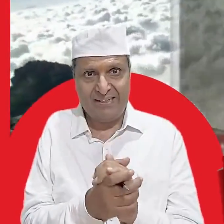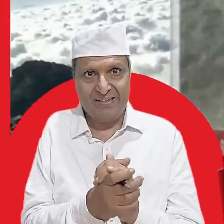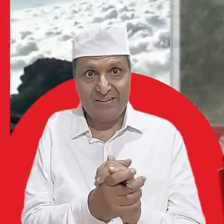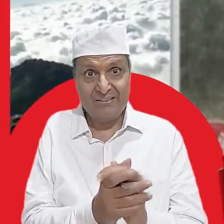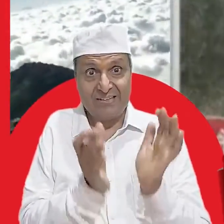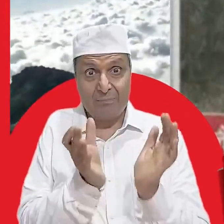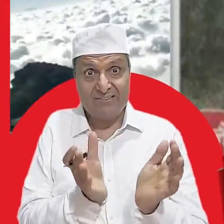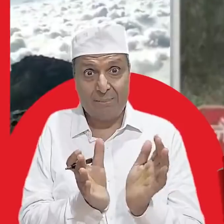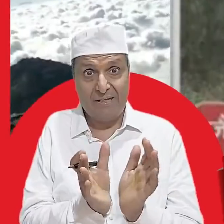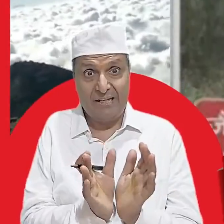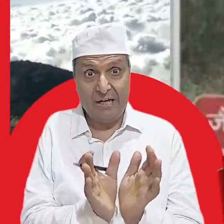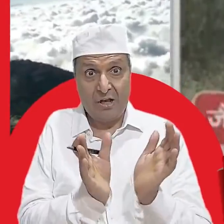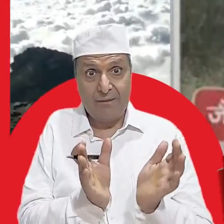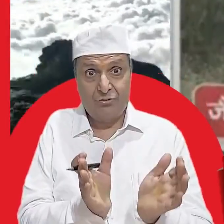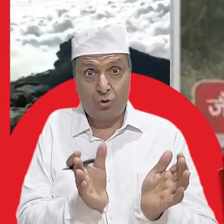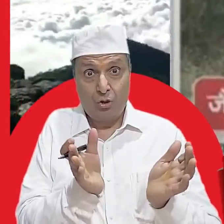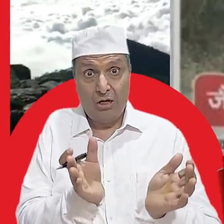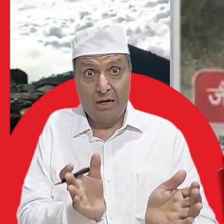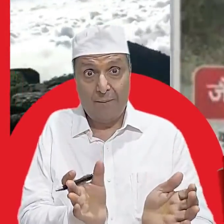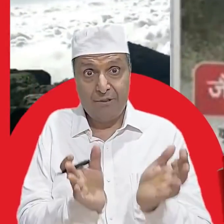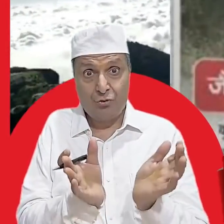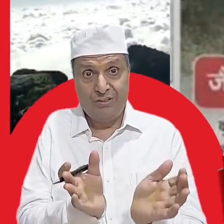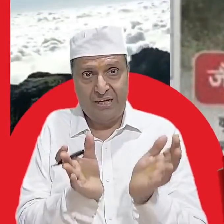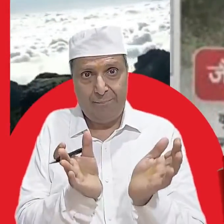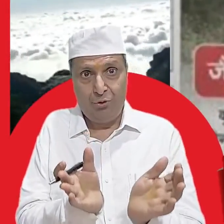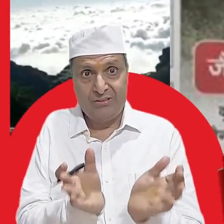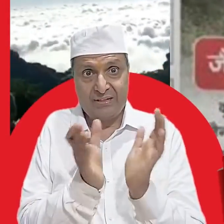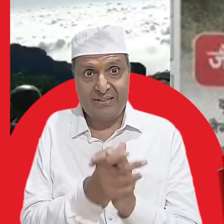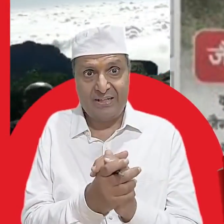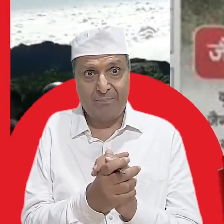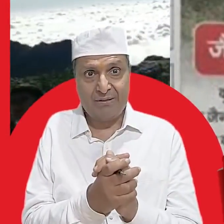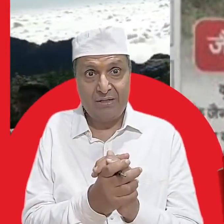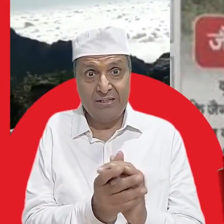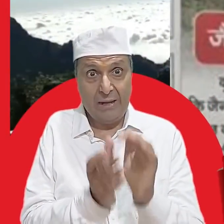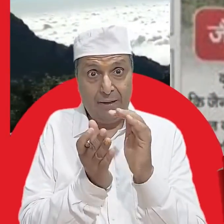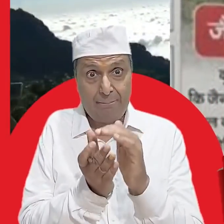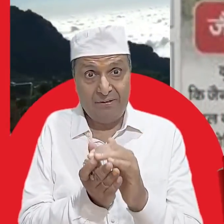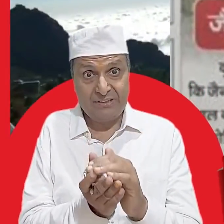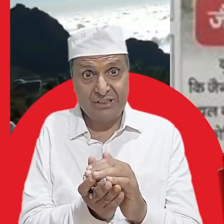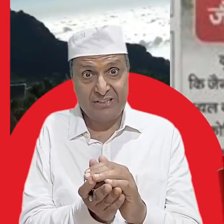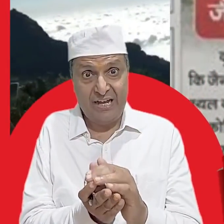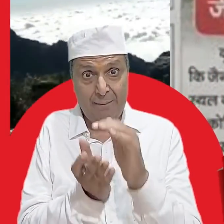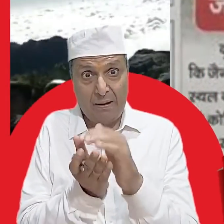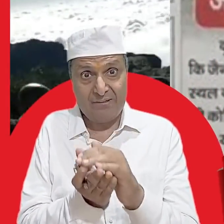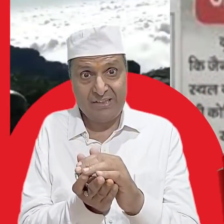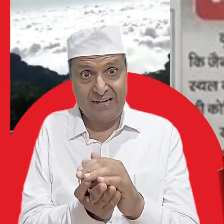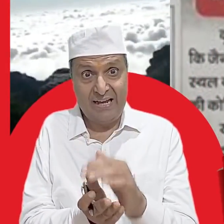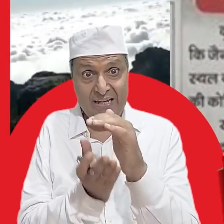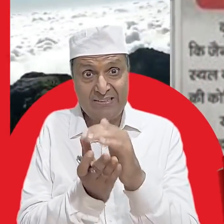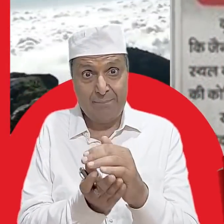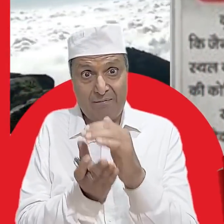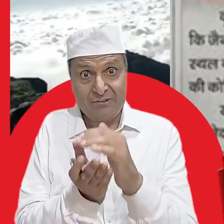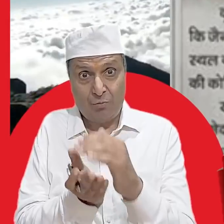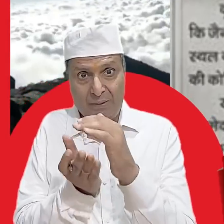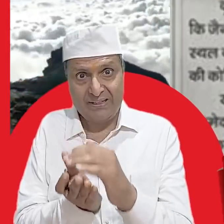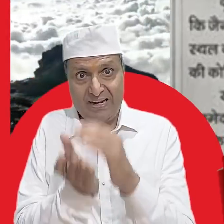जारी किया, जय समाज से अपील की कि हम इसको आपकी सुविधाएं पूरी तरह रखेंगे। यहां पर यह पवित्र क्षेत्र है, पावन क्षेत्र है,